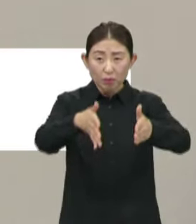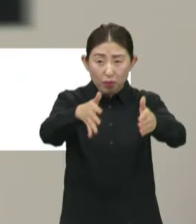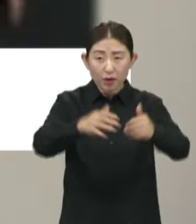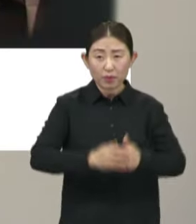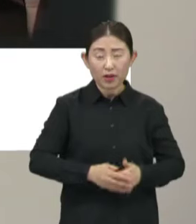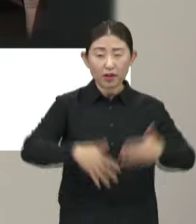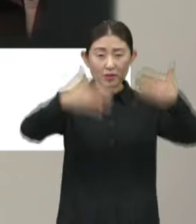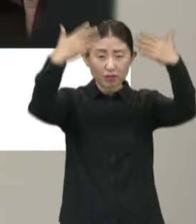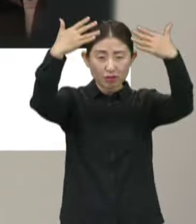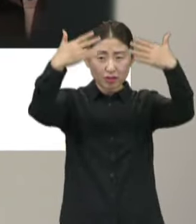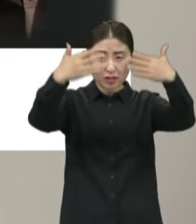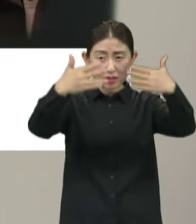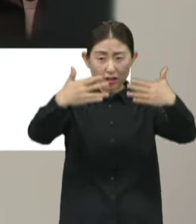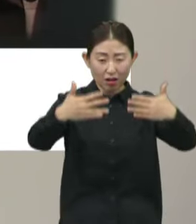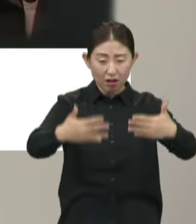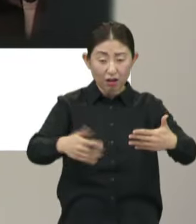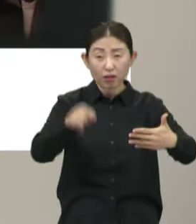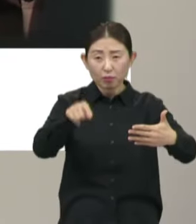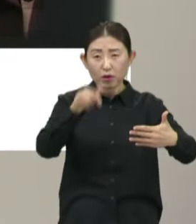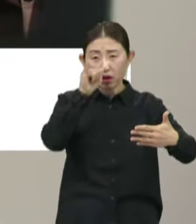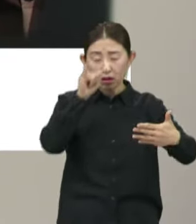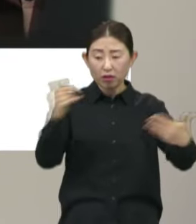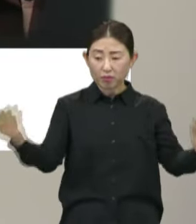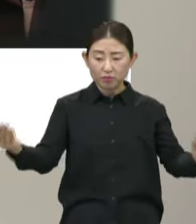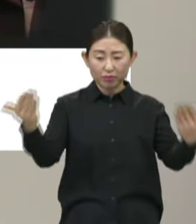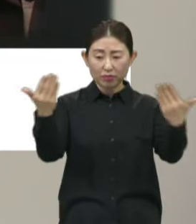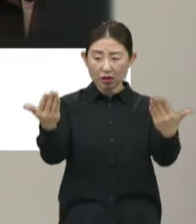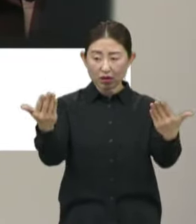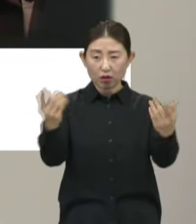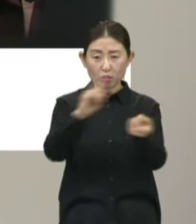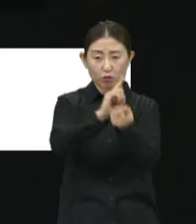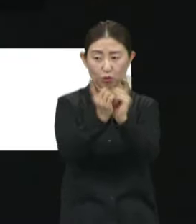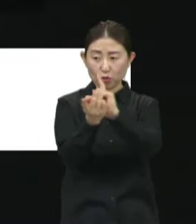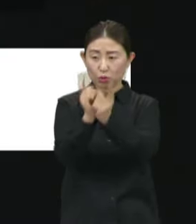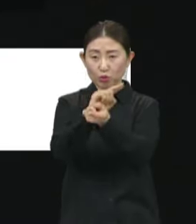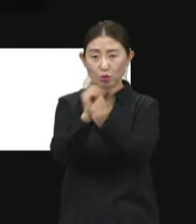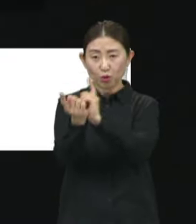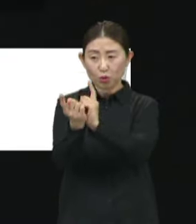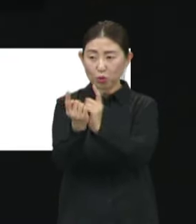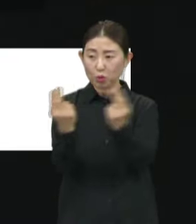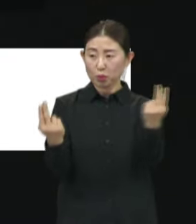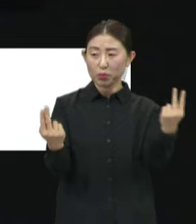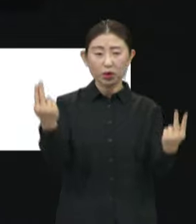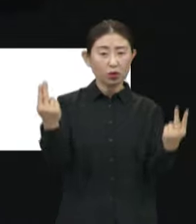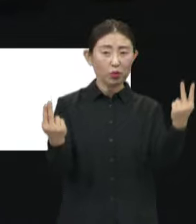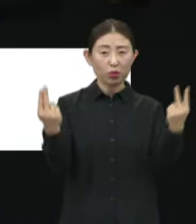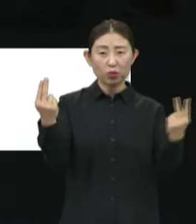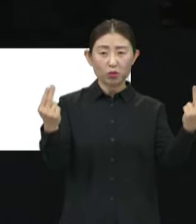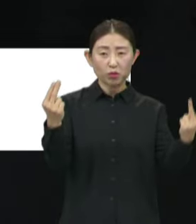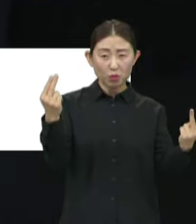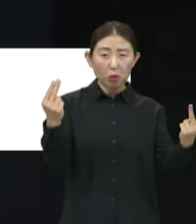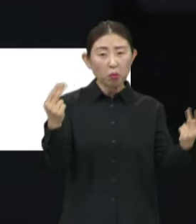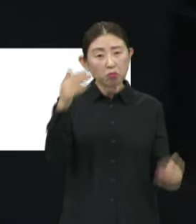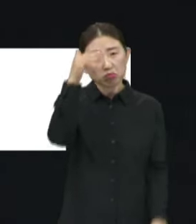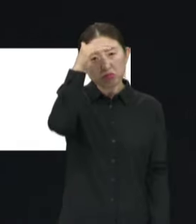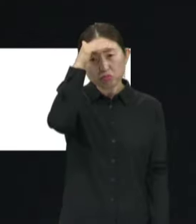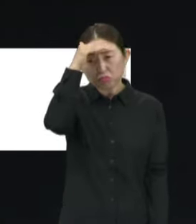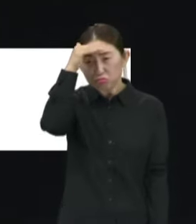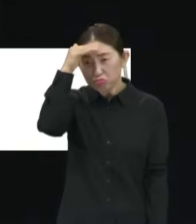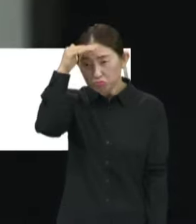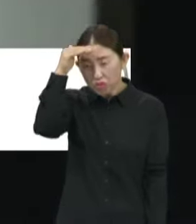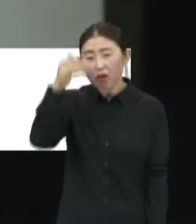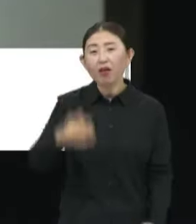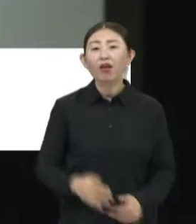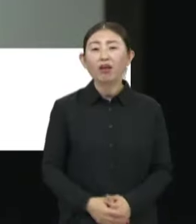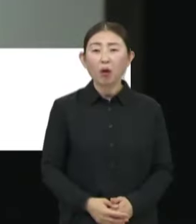냈습니다. 그래서 두 작가의 작품을 서로 이만우 작가에서는 정철 작가, 정철 작가에서는 이만우 작가의 풍경을